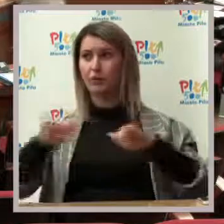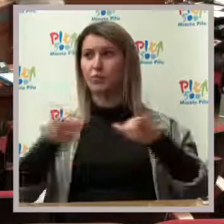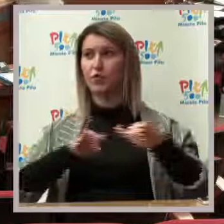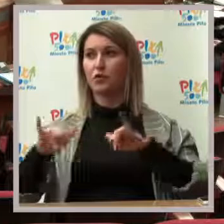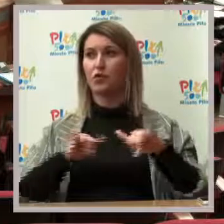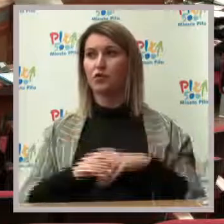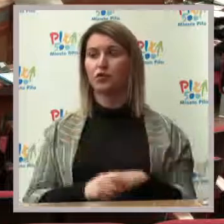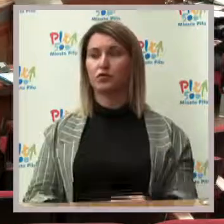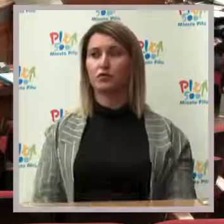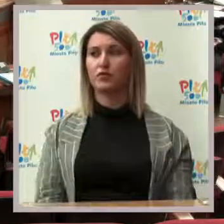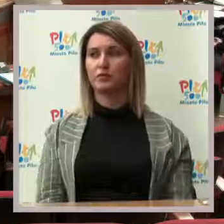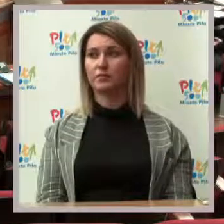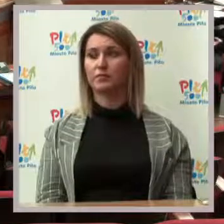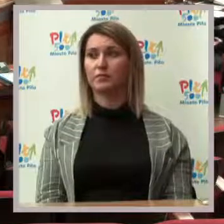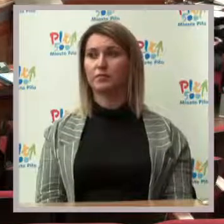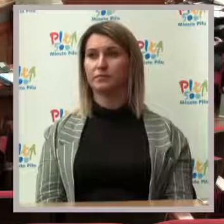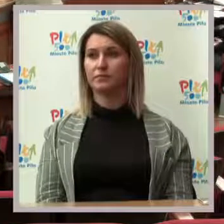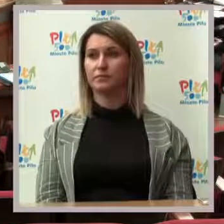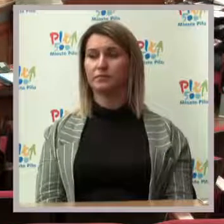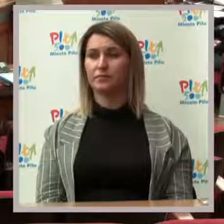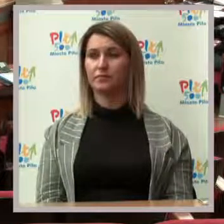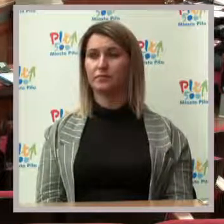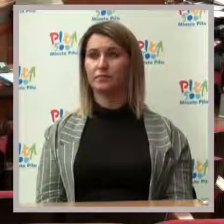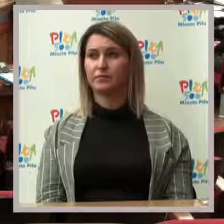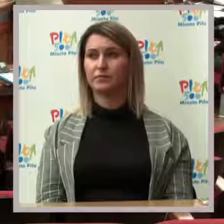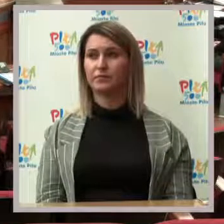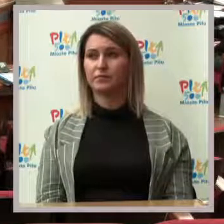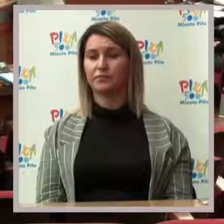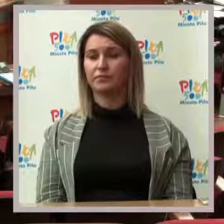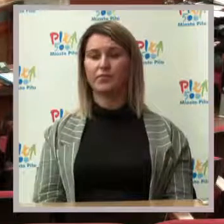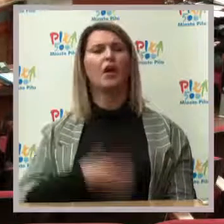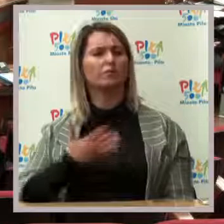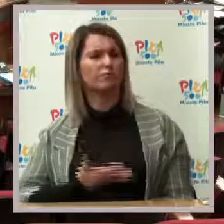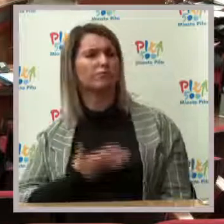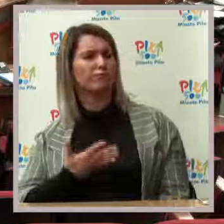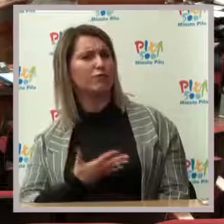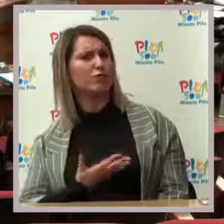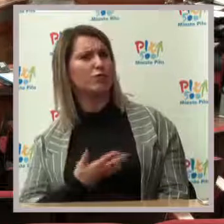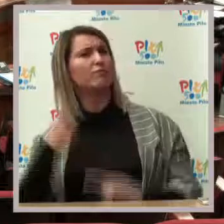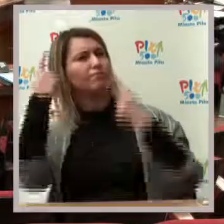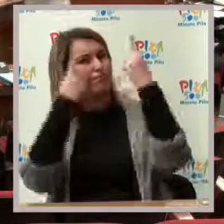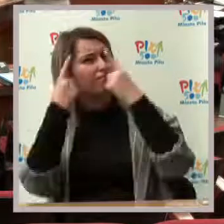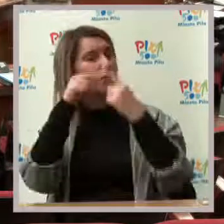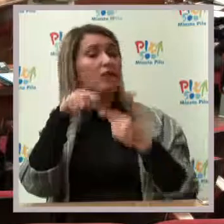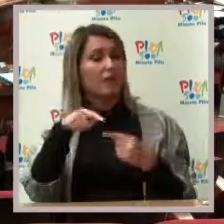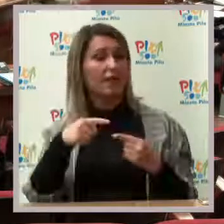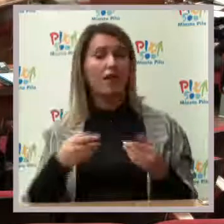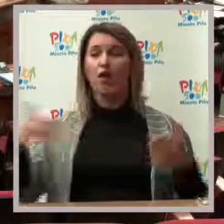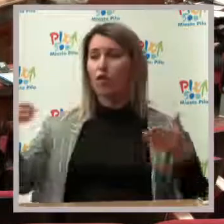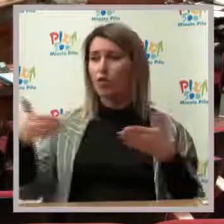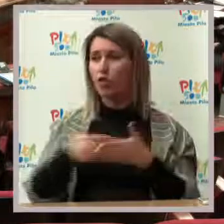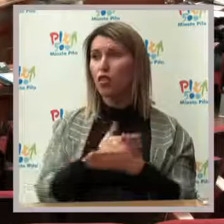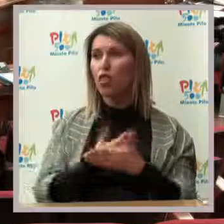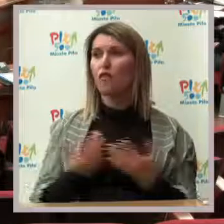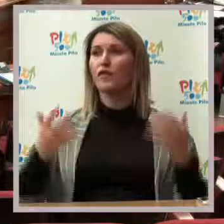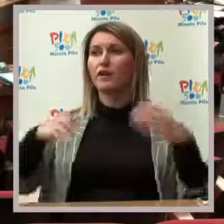przewodniczącej, licząc na to, że obecnie wybrany samorząd miasta Piły równie będzie wspierał